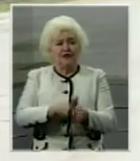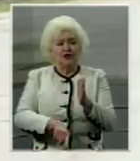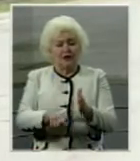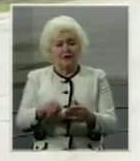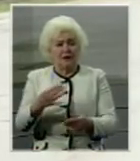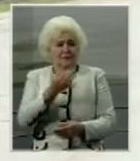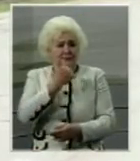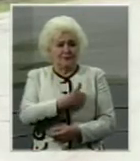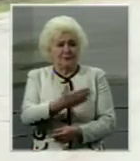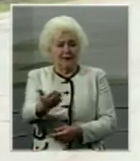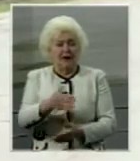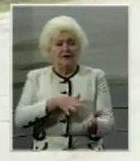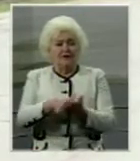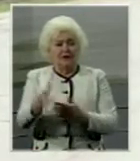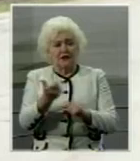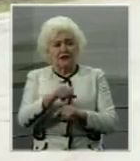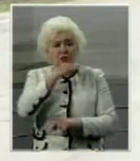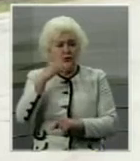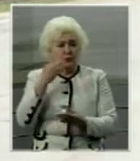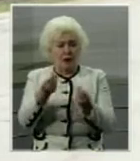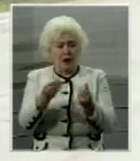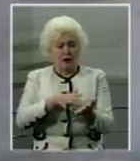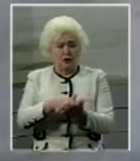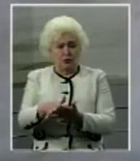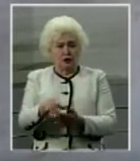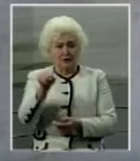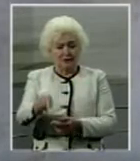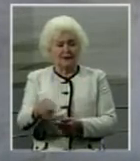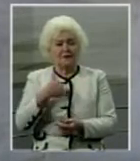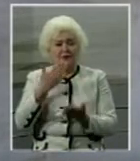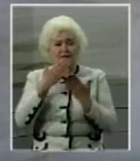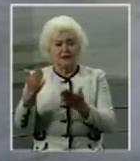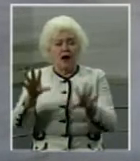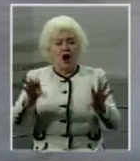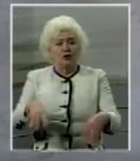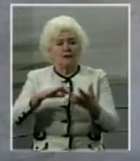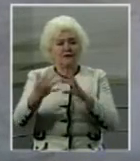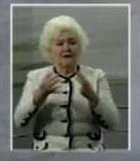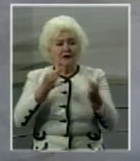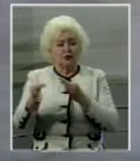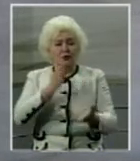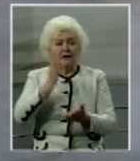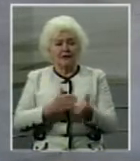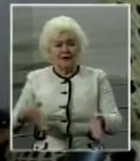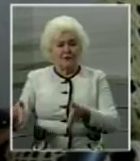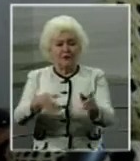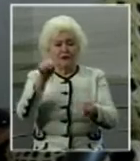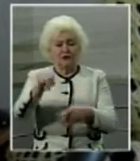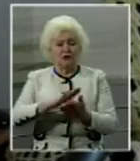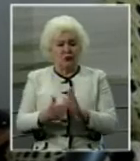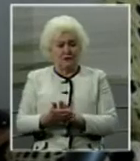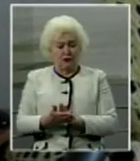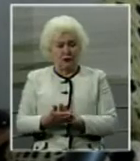тому витрачається дуже багато коштів на це. Ми запитали у голову сільської ради, чи є вихід із цієї